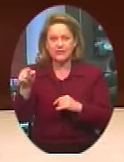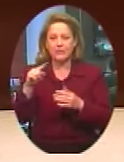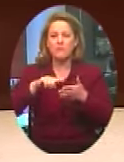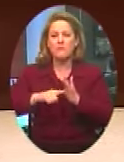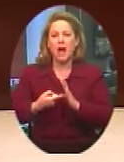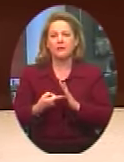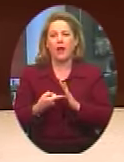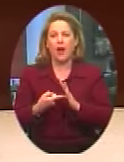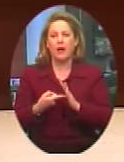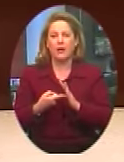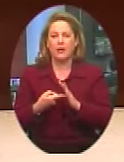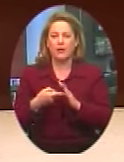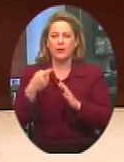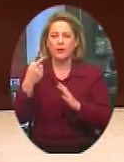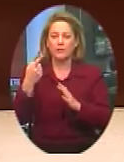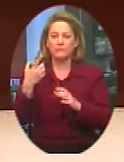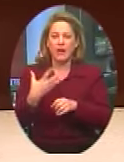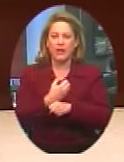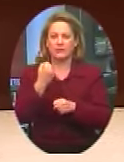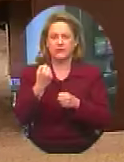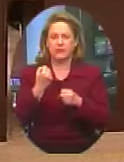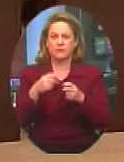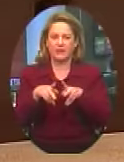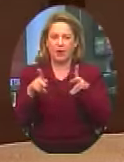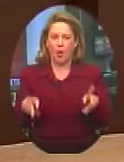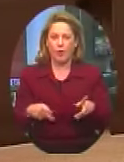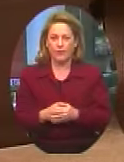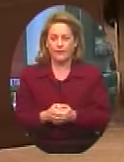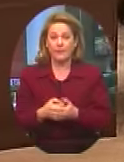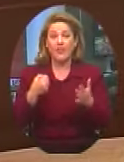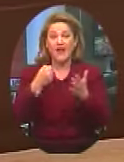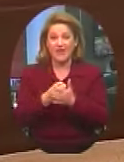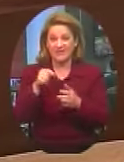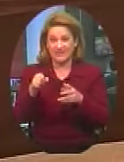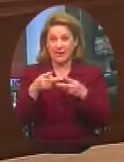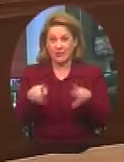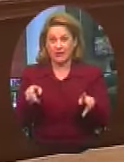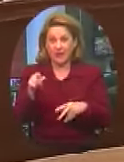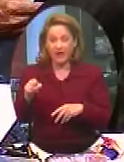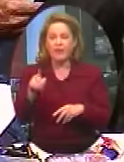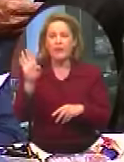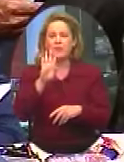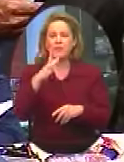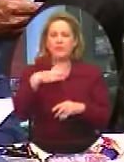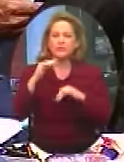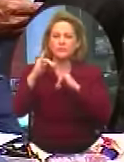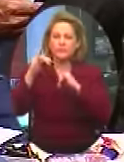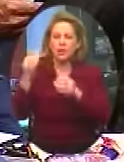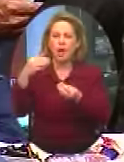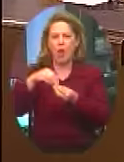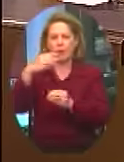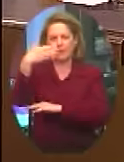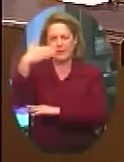להשיג פתרון לאתגר שנוצר. ועד שהאתגר הזה ייפטר, נתניהו מייעד את הייצוא למדינות נוספות.